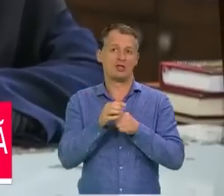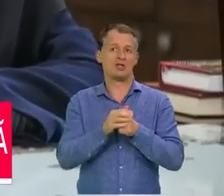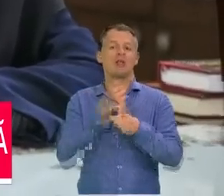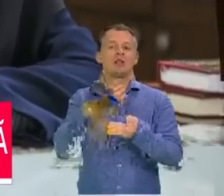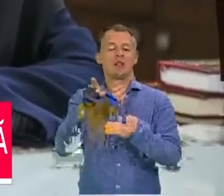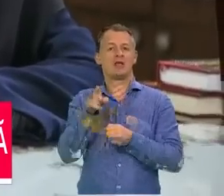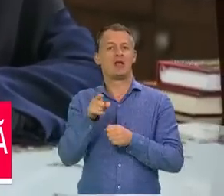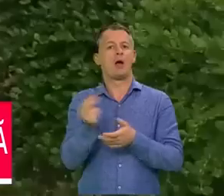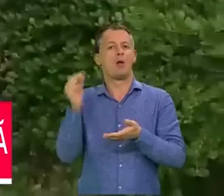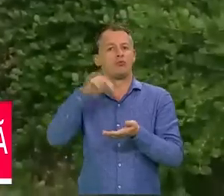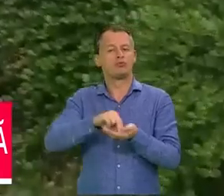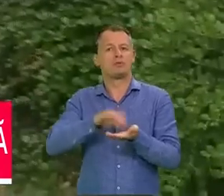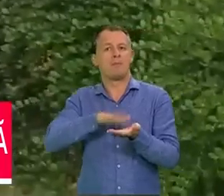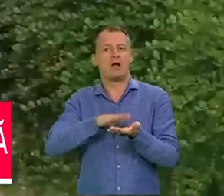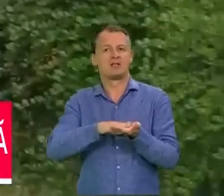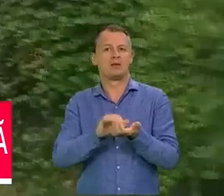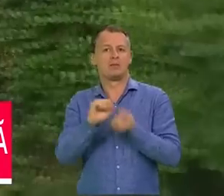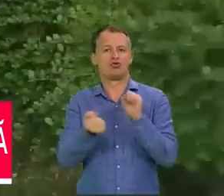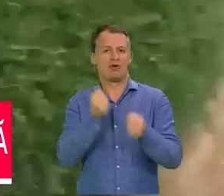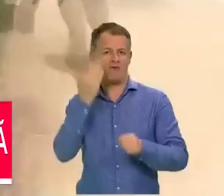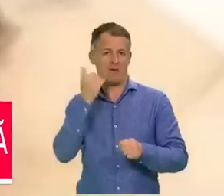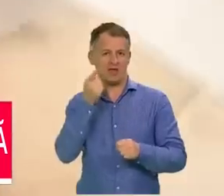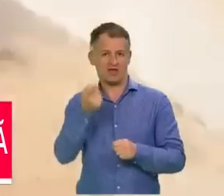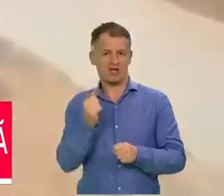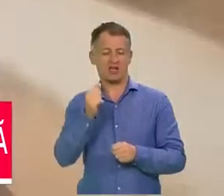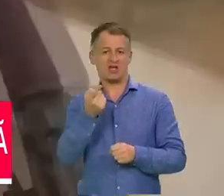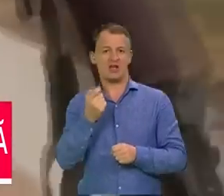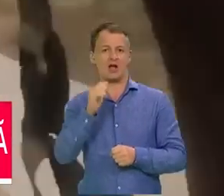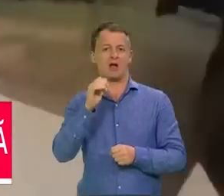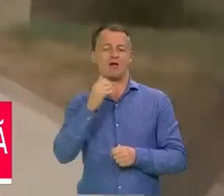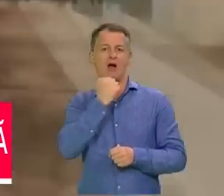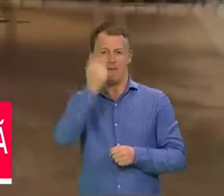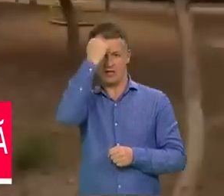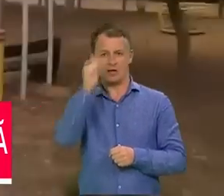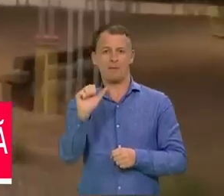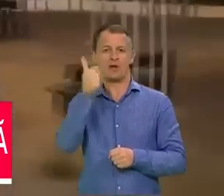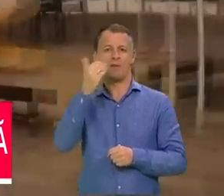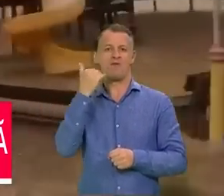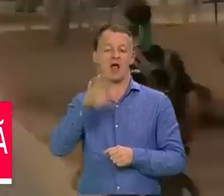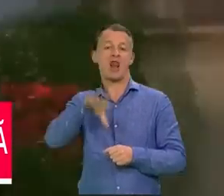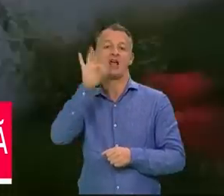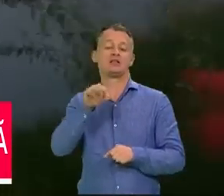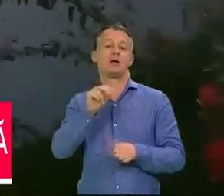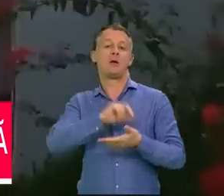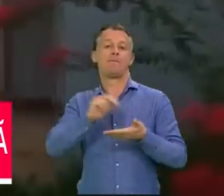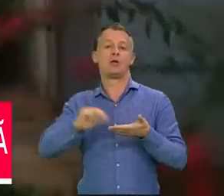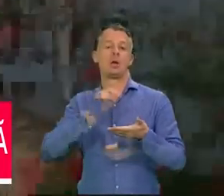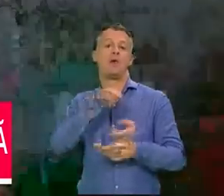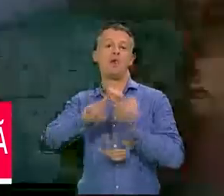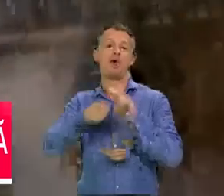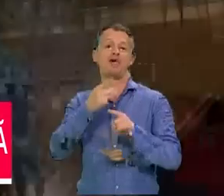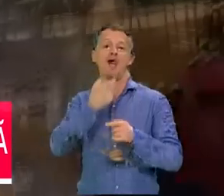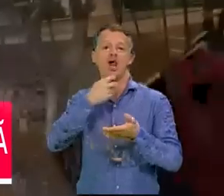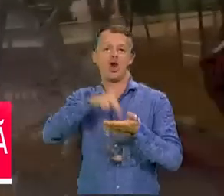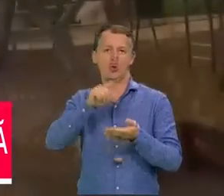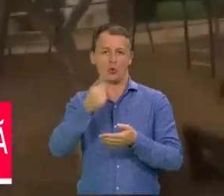văduva cofondatorului Hamas, a pus bazele mișcării femeilor din Hamas și a devenit prima femeie aleasă în biroul politic al organizației în